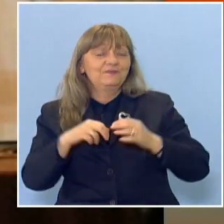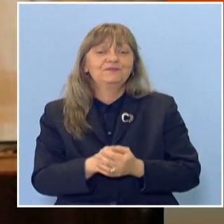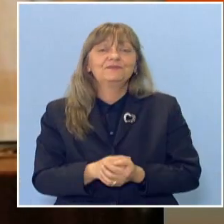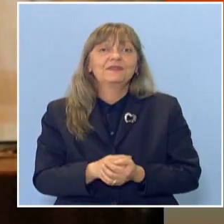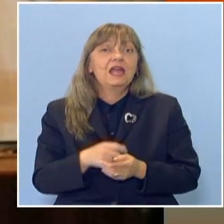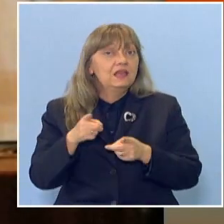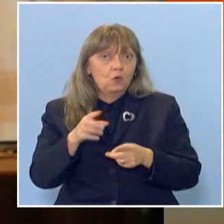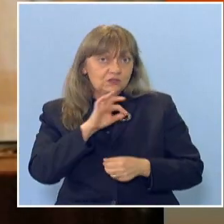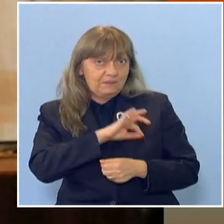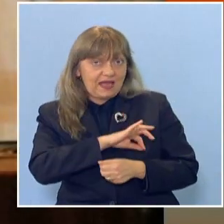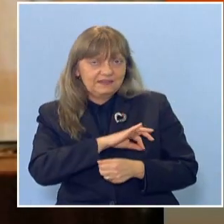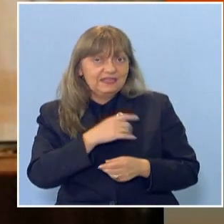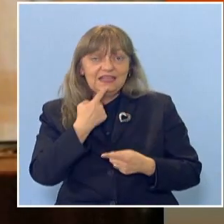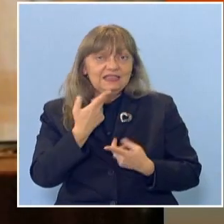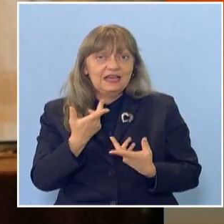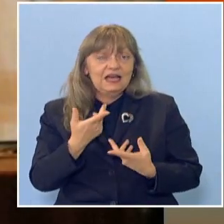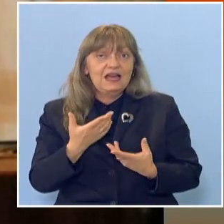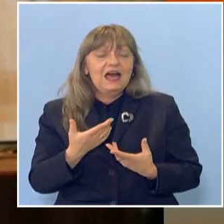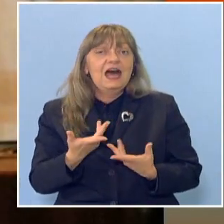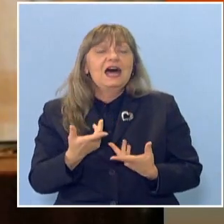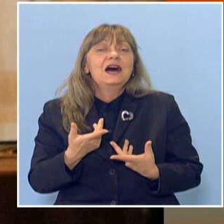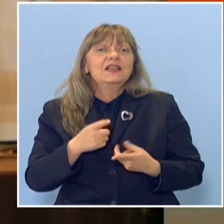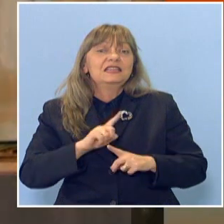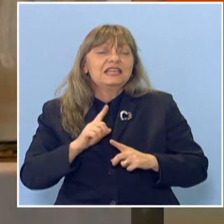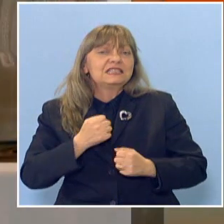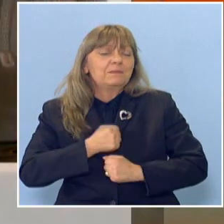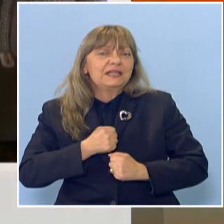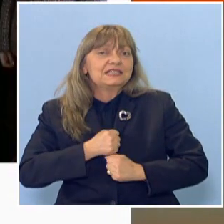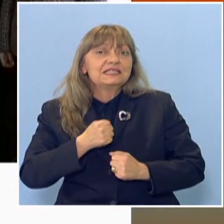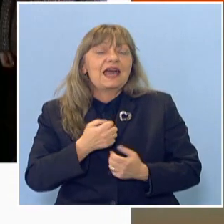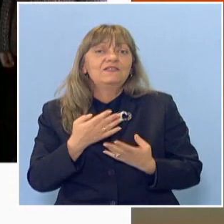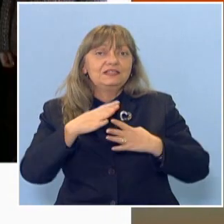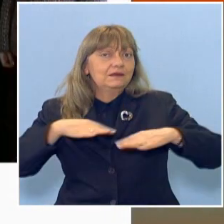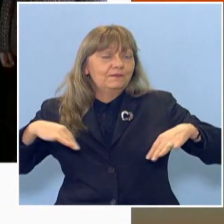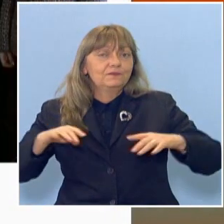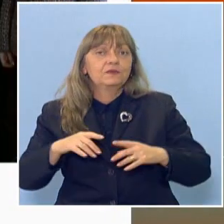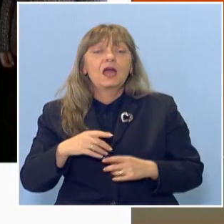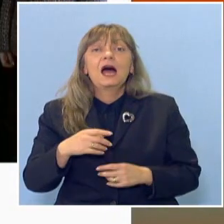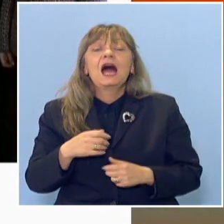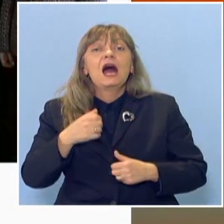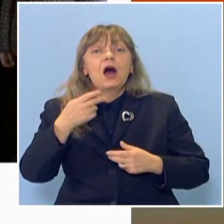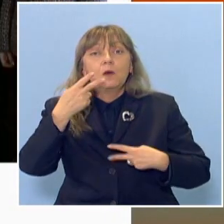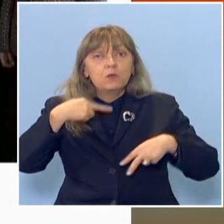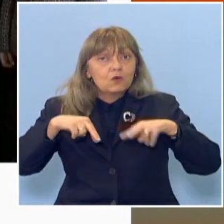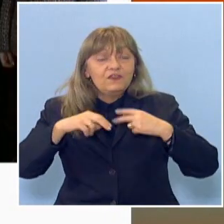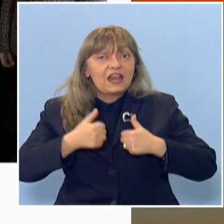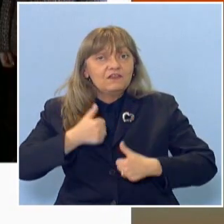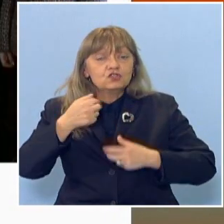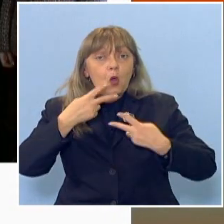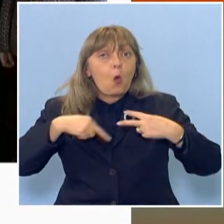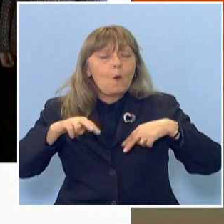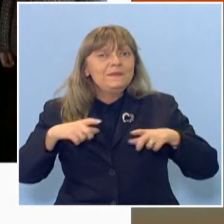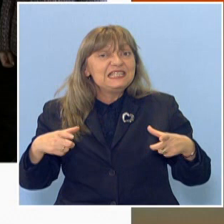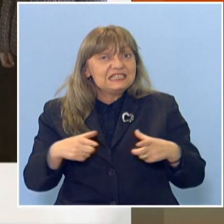пред публика? Журито в какъв състав беше? Бяха трима човека от комисията